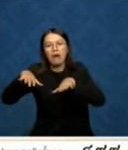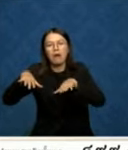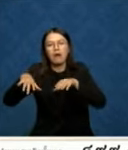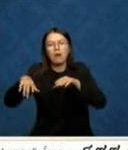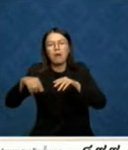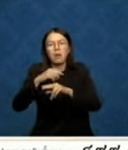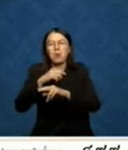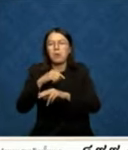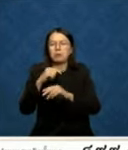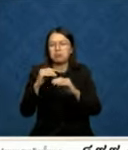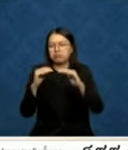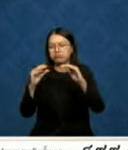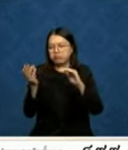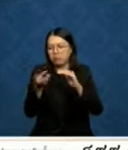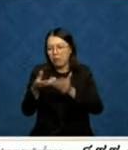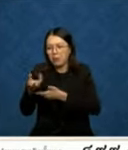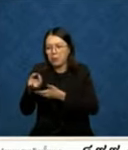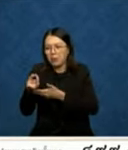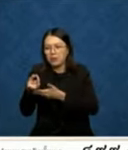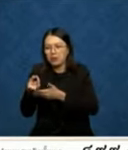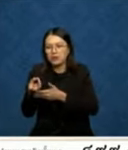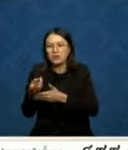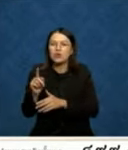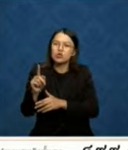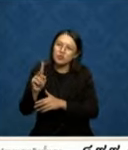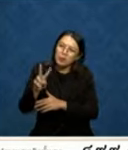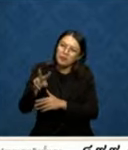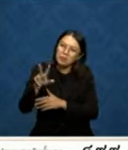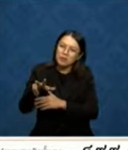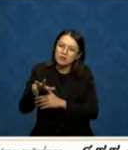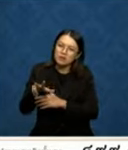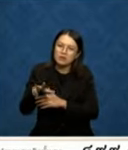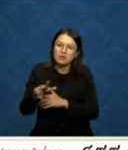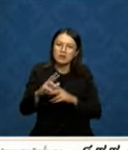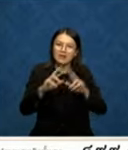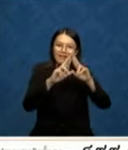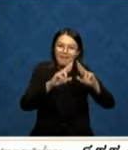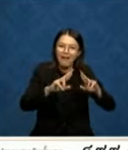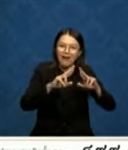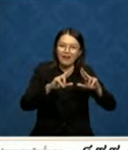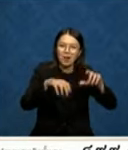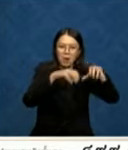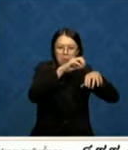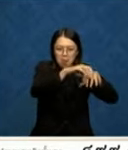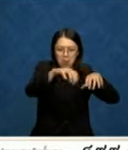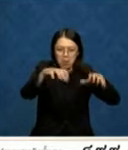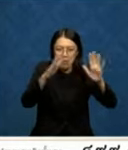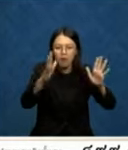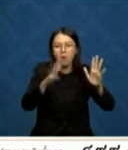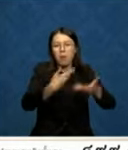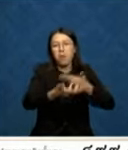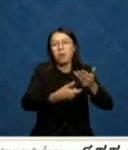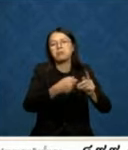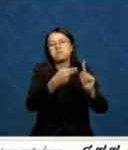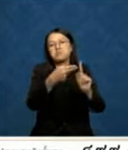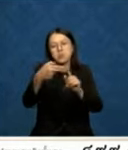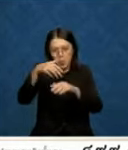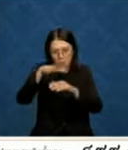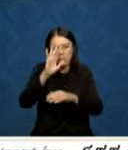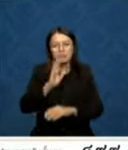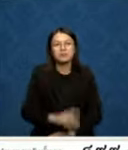การถ้าเผื่อร้านโชห่วยขายได้เวลา 2-3 พันนะครับถ้าเผื่อเป็นร้านสะดวกซื้อที่มีสาขาขนาดเยอะนี่ขายได้ว่าหลายหมื่นนะครับ